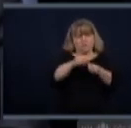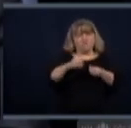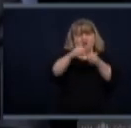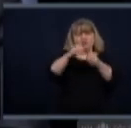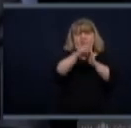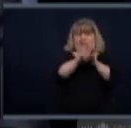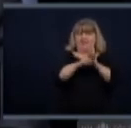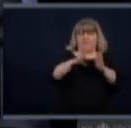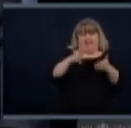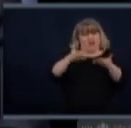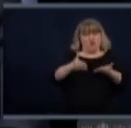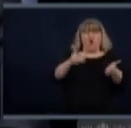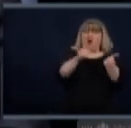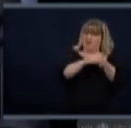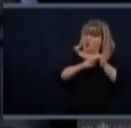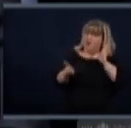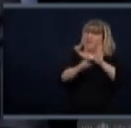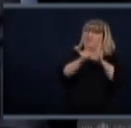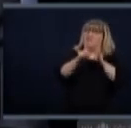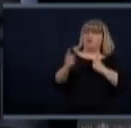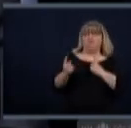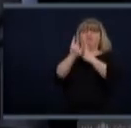de rassemblement demeure.